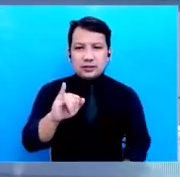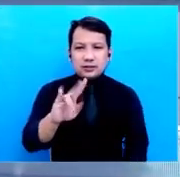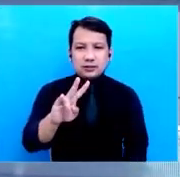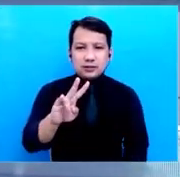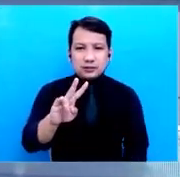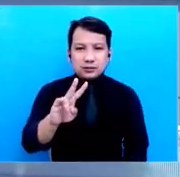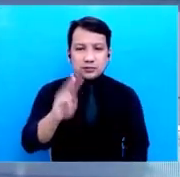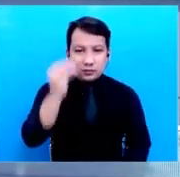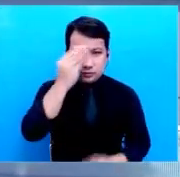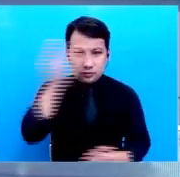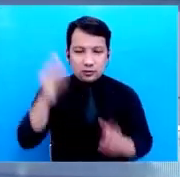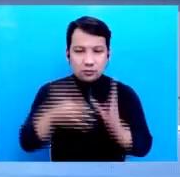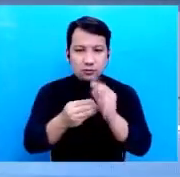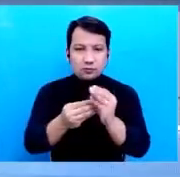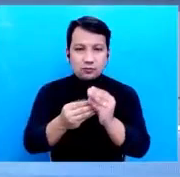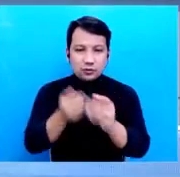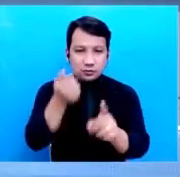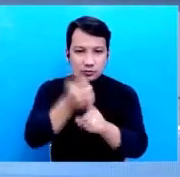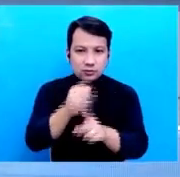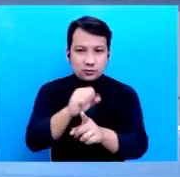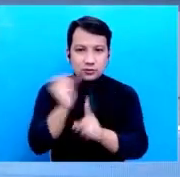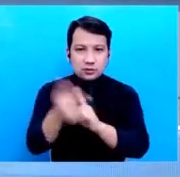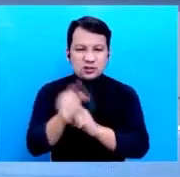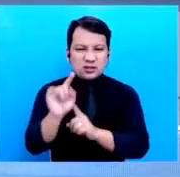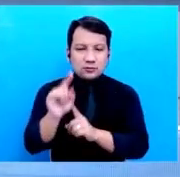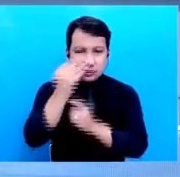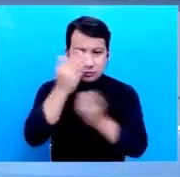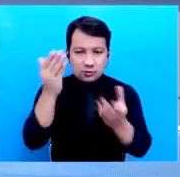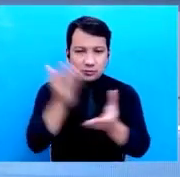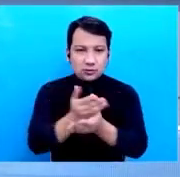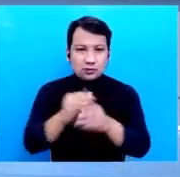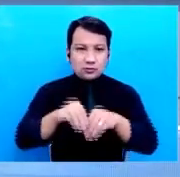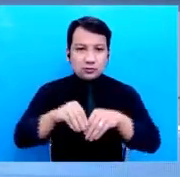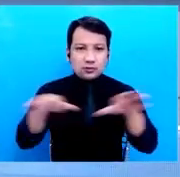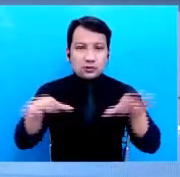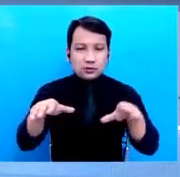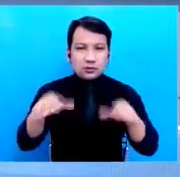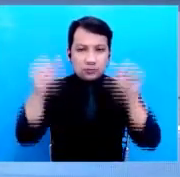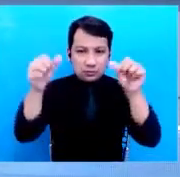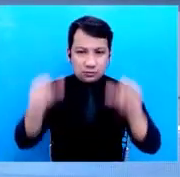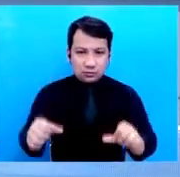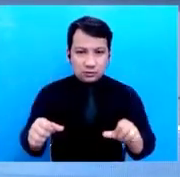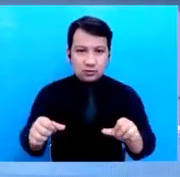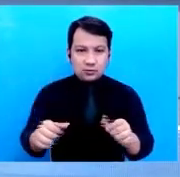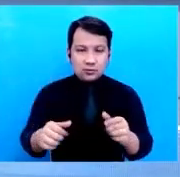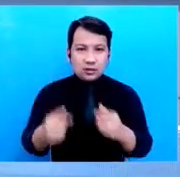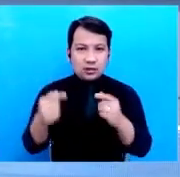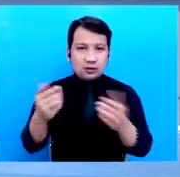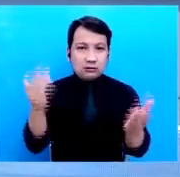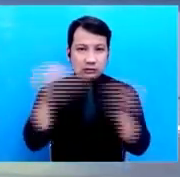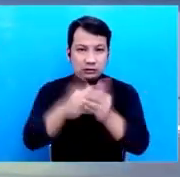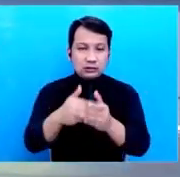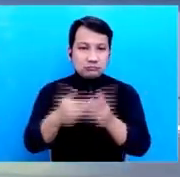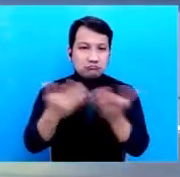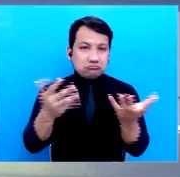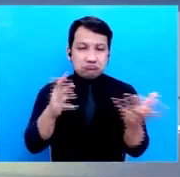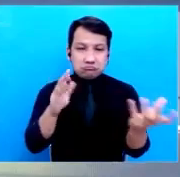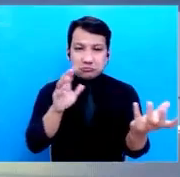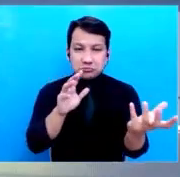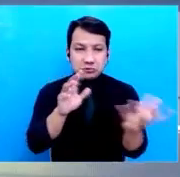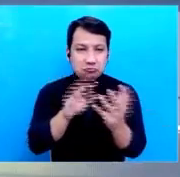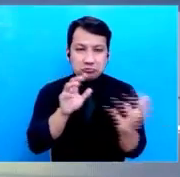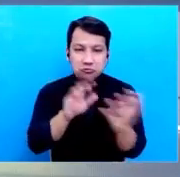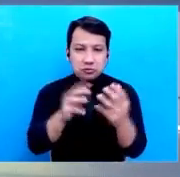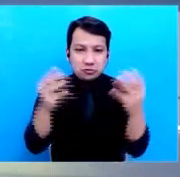Russia may crackdown na sa social media para mapigilan ang pagkalat ng mga posts na tutol sa gera. Nasa frontline ng balita niyan si